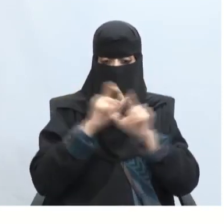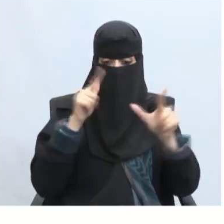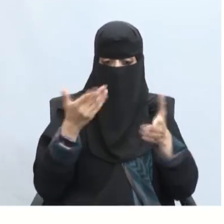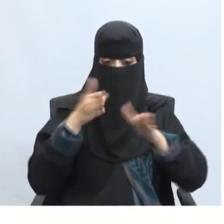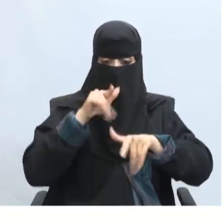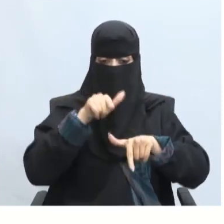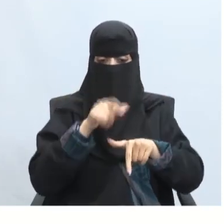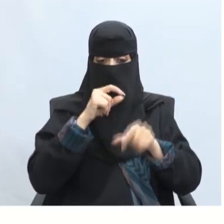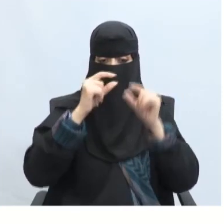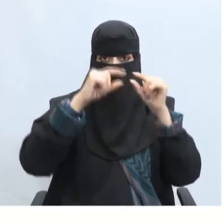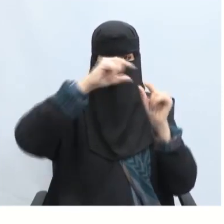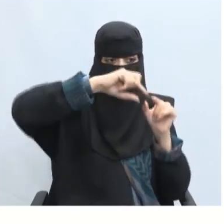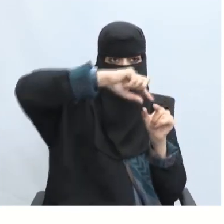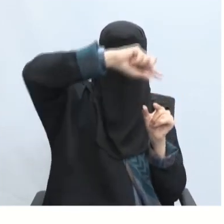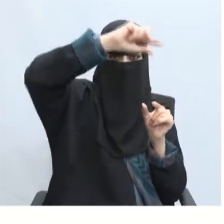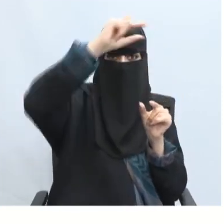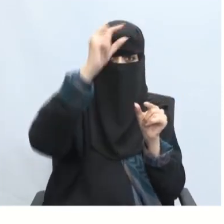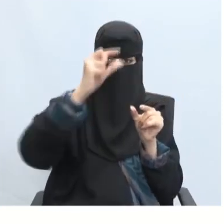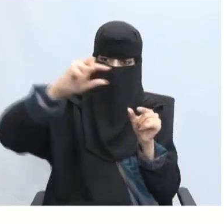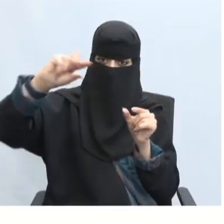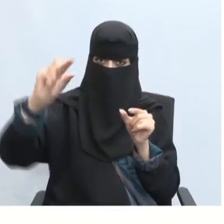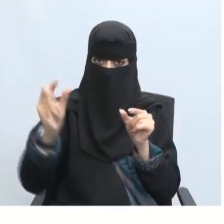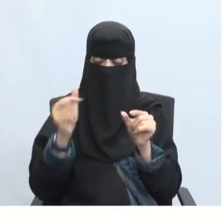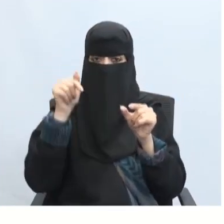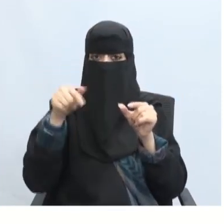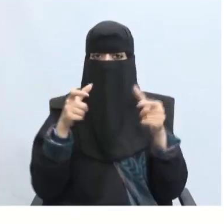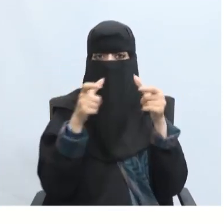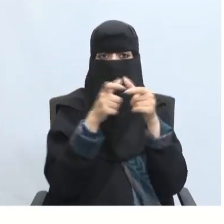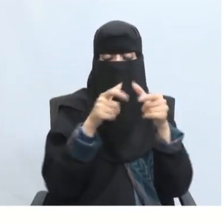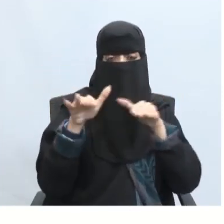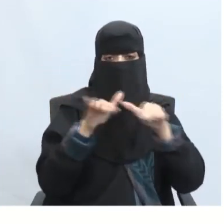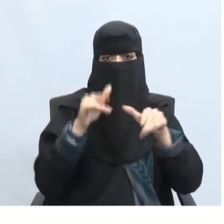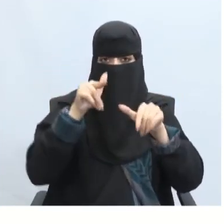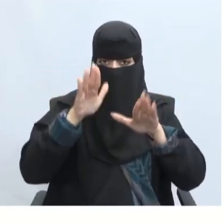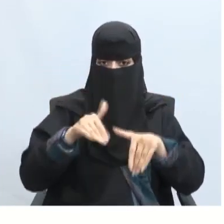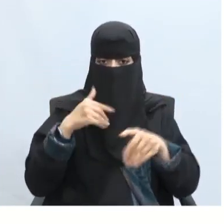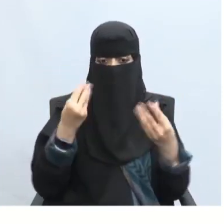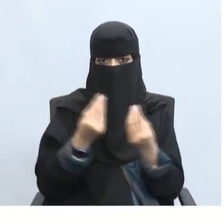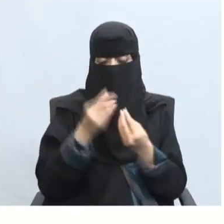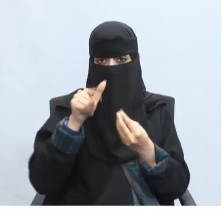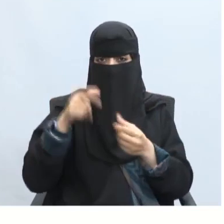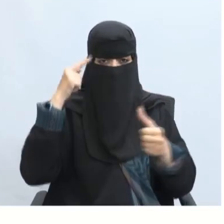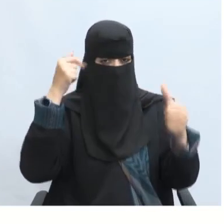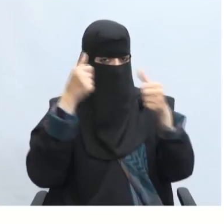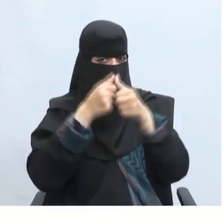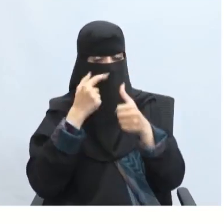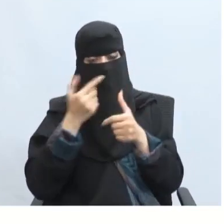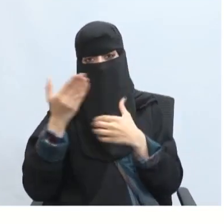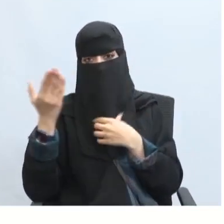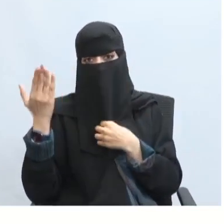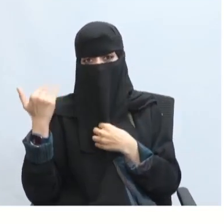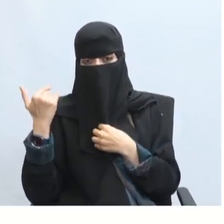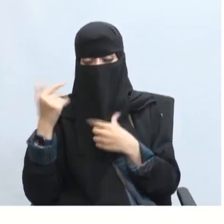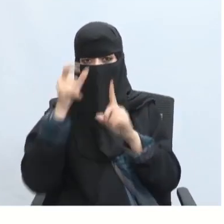معنا هنا هذه الاحزمه للزلازل الواقعه منا هل تتذكر عزيزي